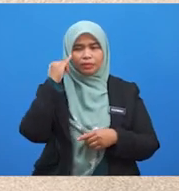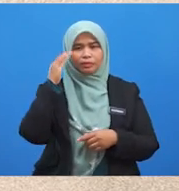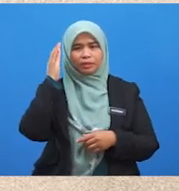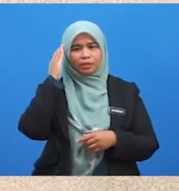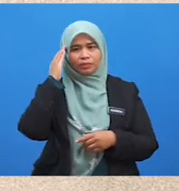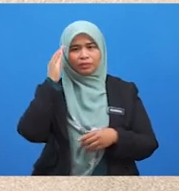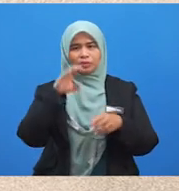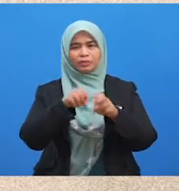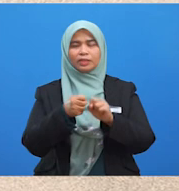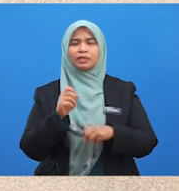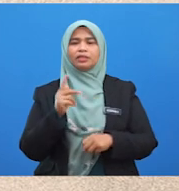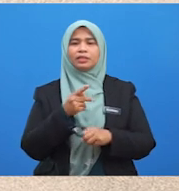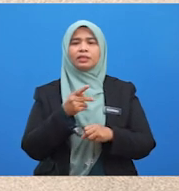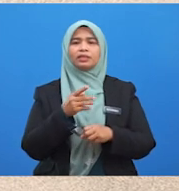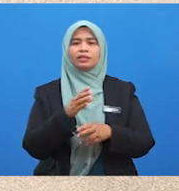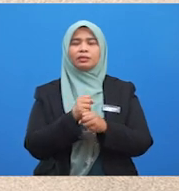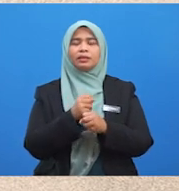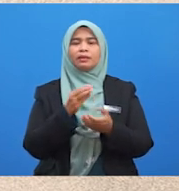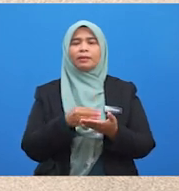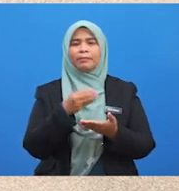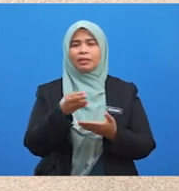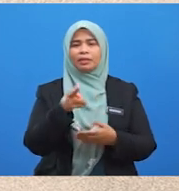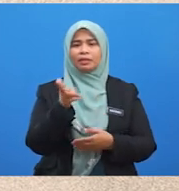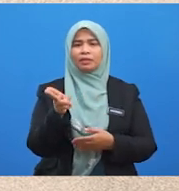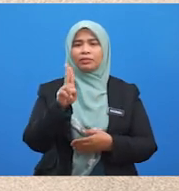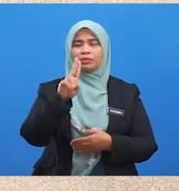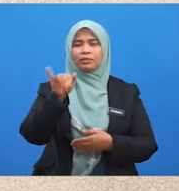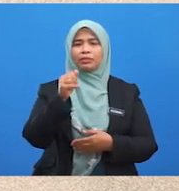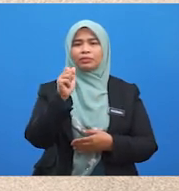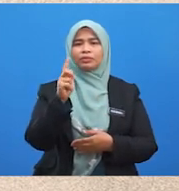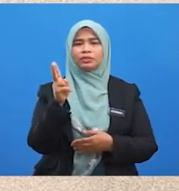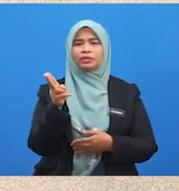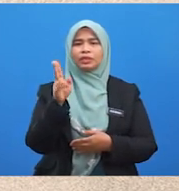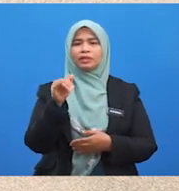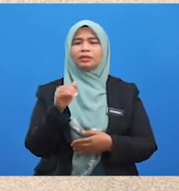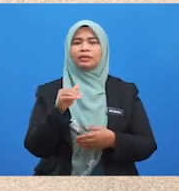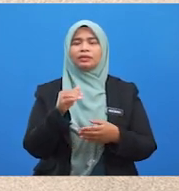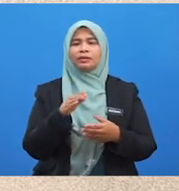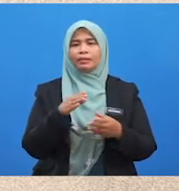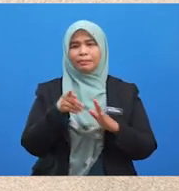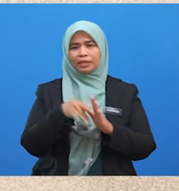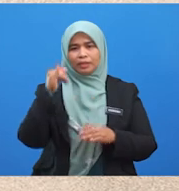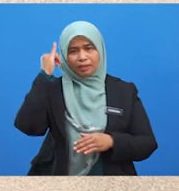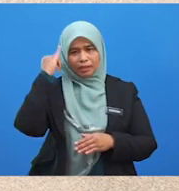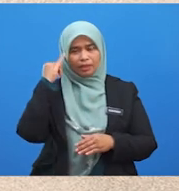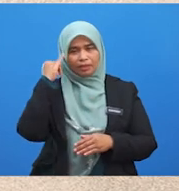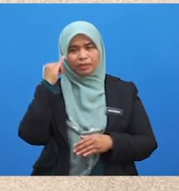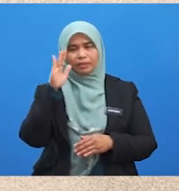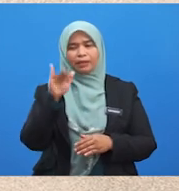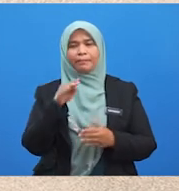ilmu pengetahuan supaya dapat memberi hujah-hujah berasas dan pendapat yang